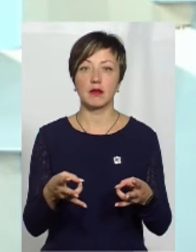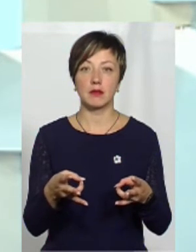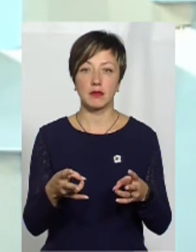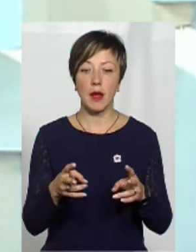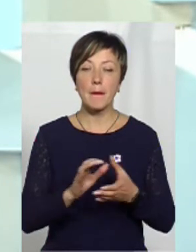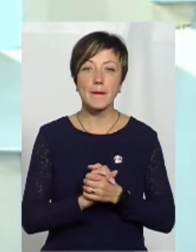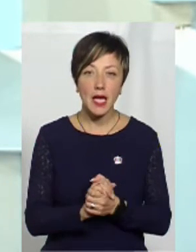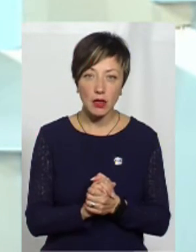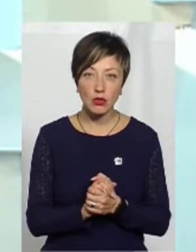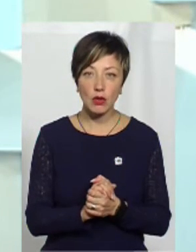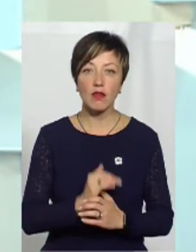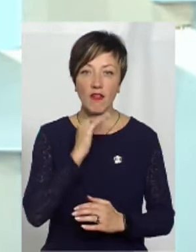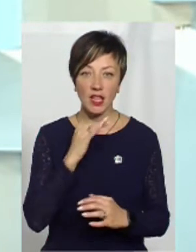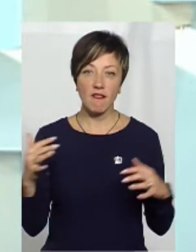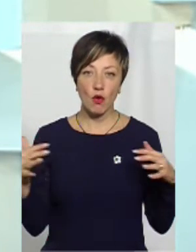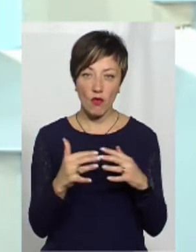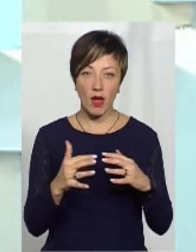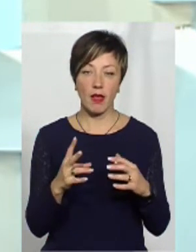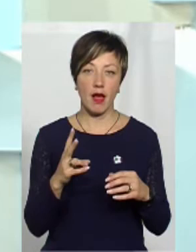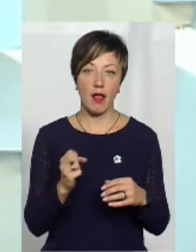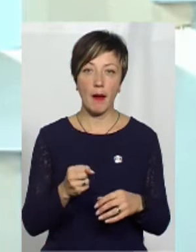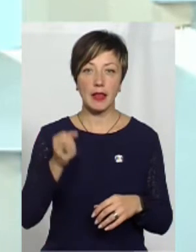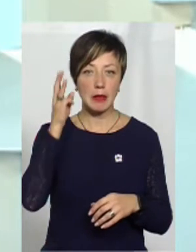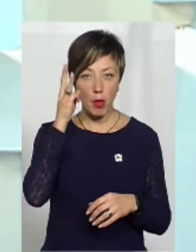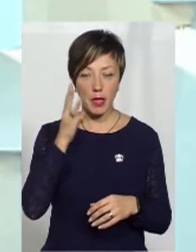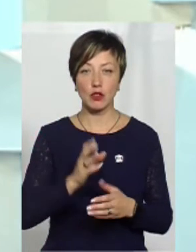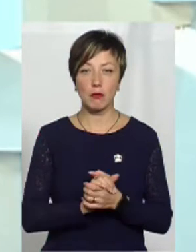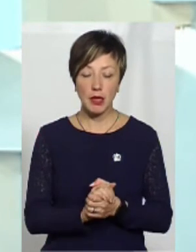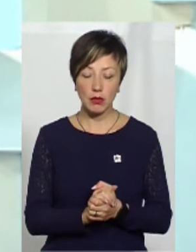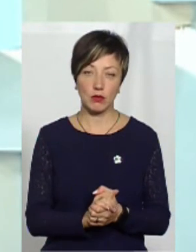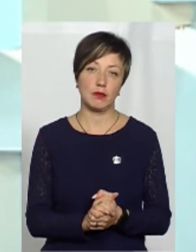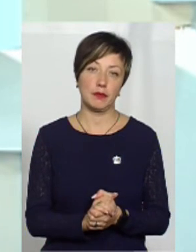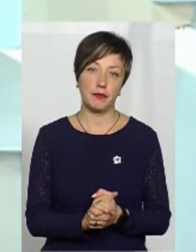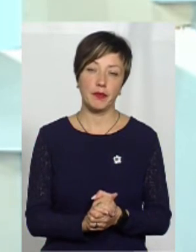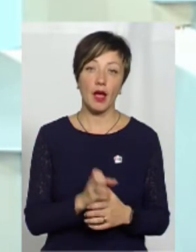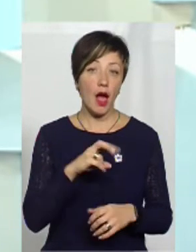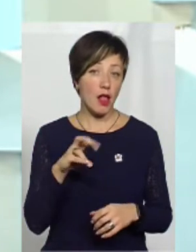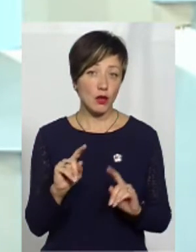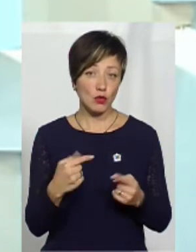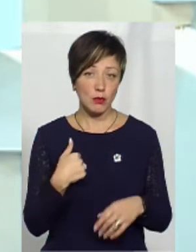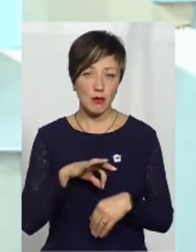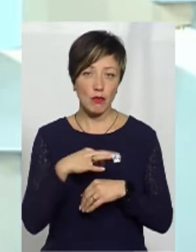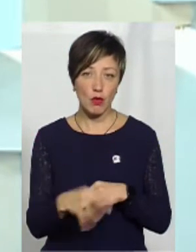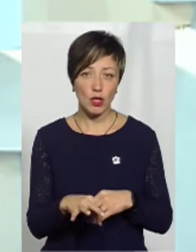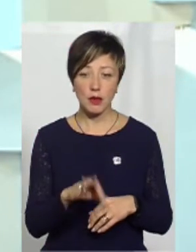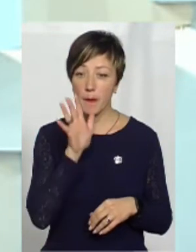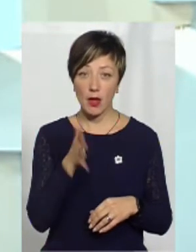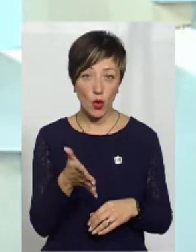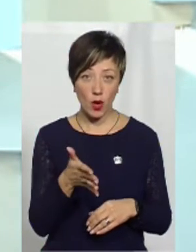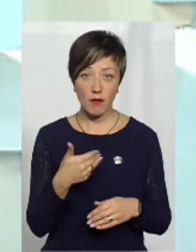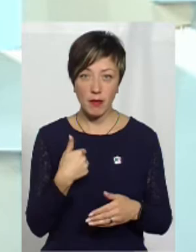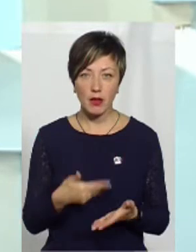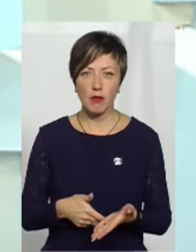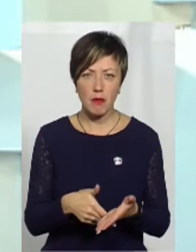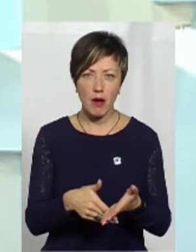столом, мирно, хватить воювати, але мирно, дипломатично. Але дуже мені боляче, тому що 5 років